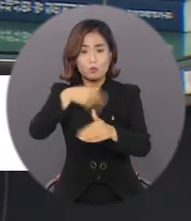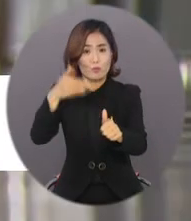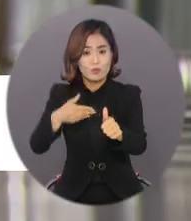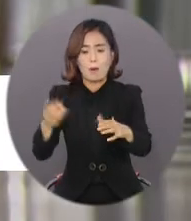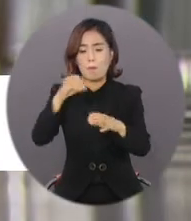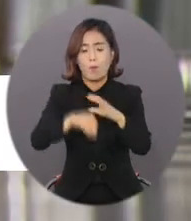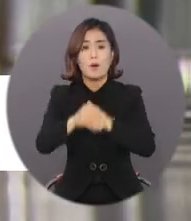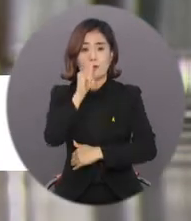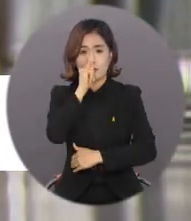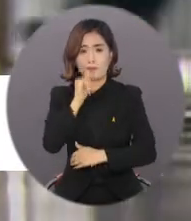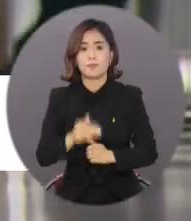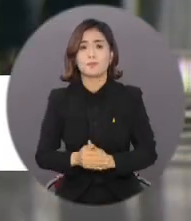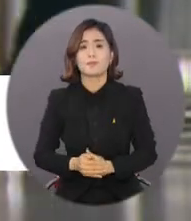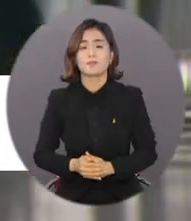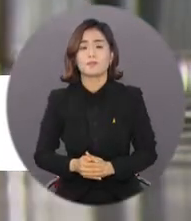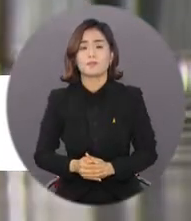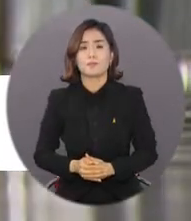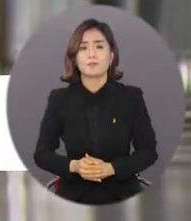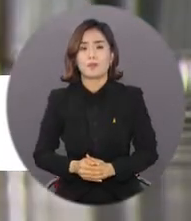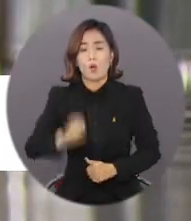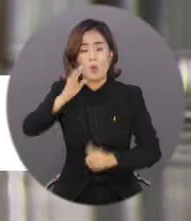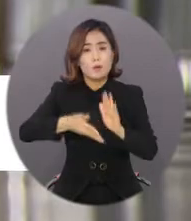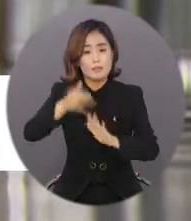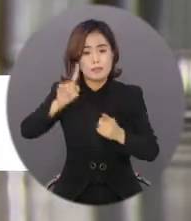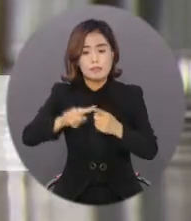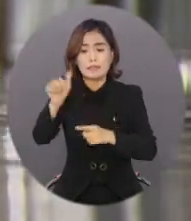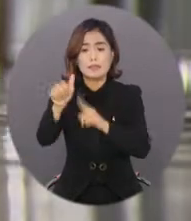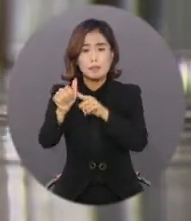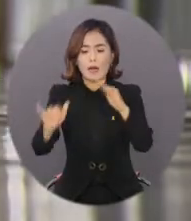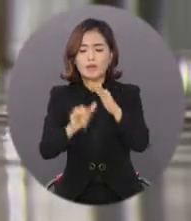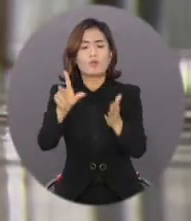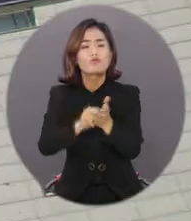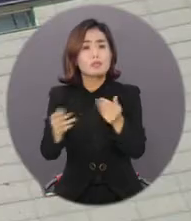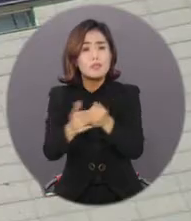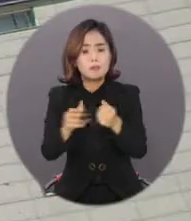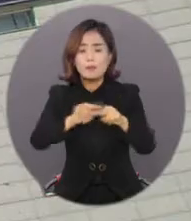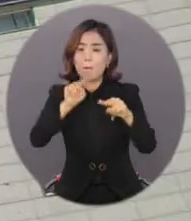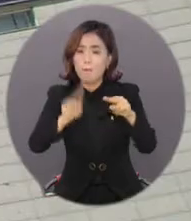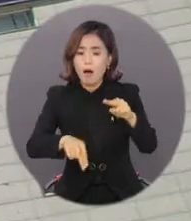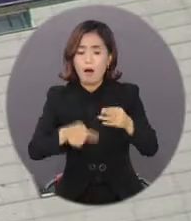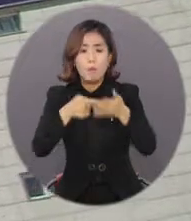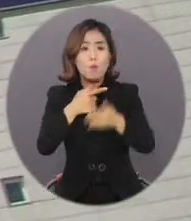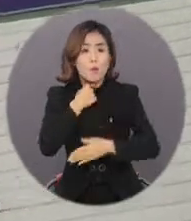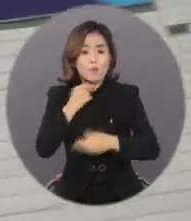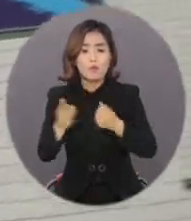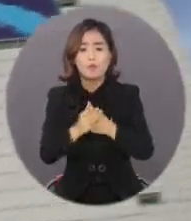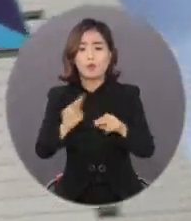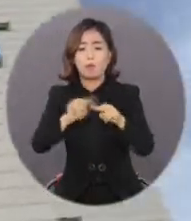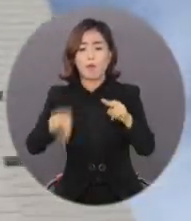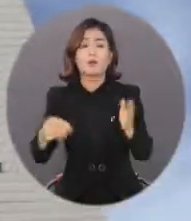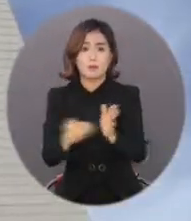내용이 포함된 것으로 전해졌습니다. 광주시는 A씨가 가정 문제 등을 이유로 사직 의사를 밝혀 사직